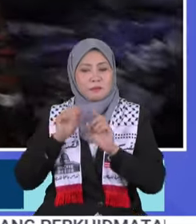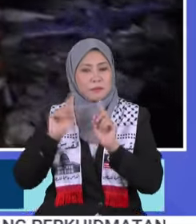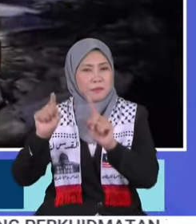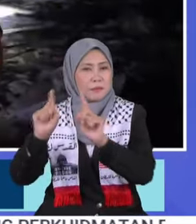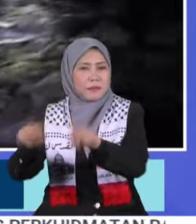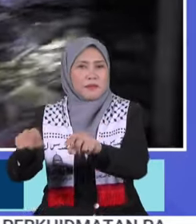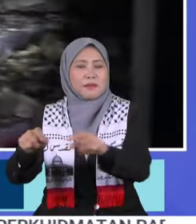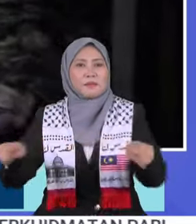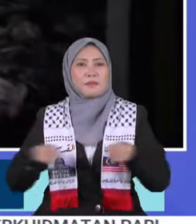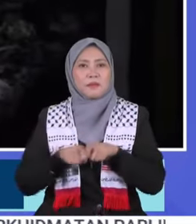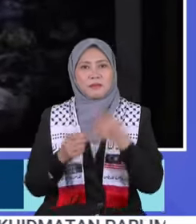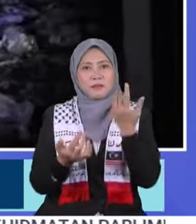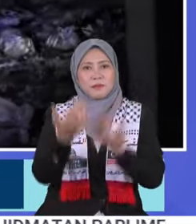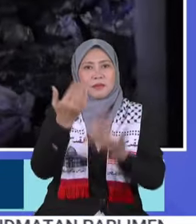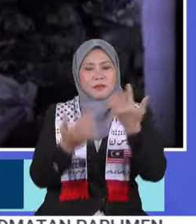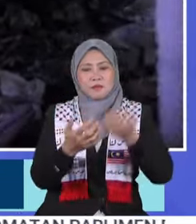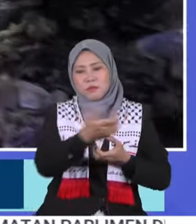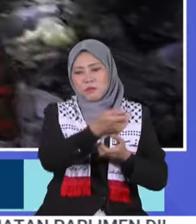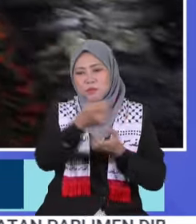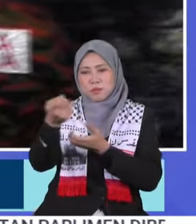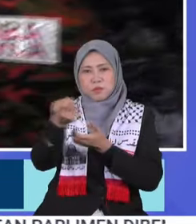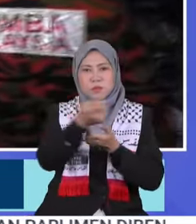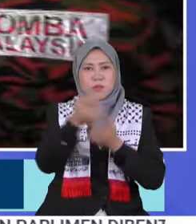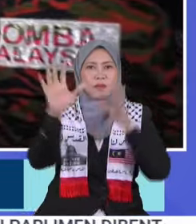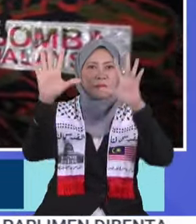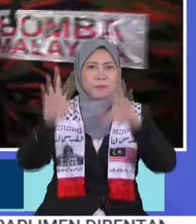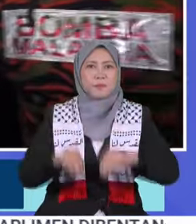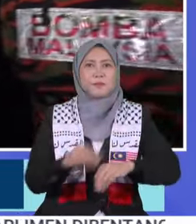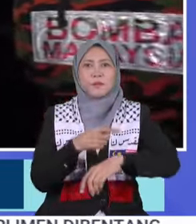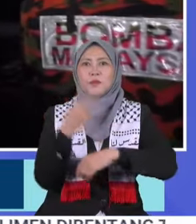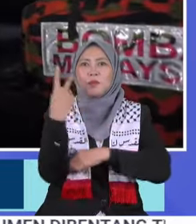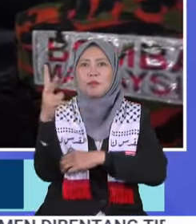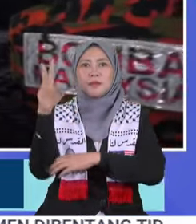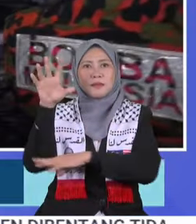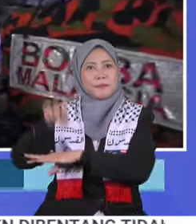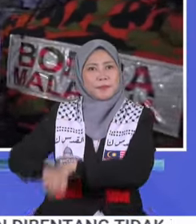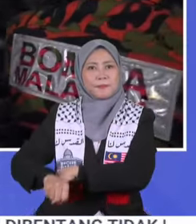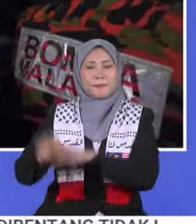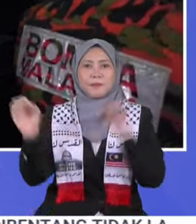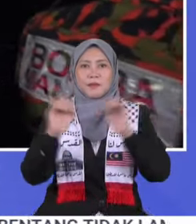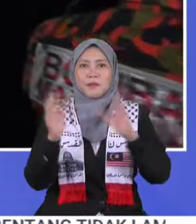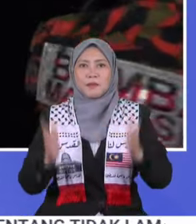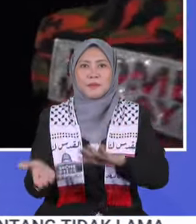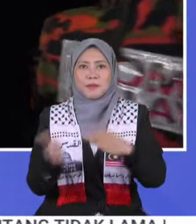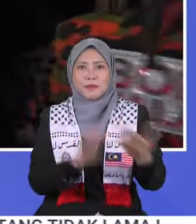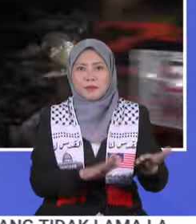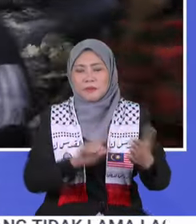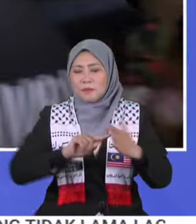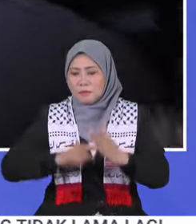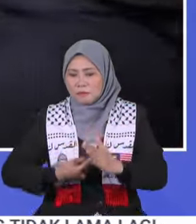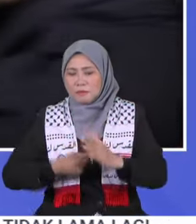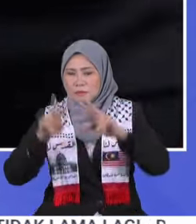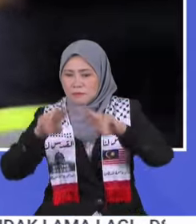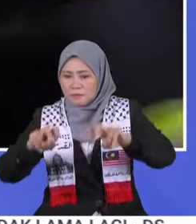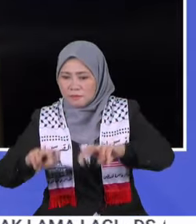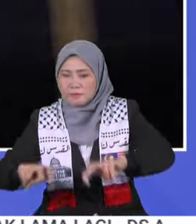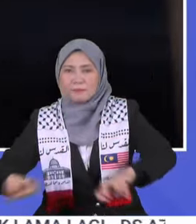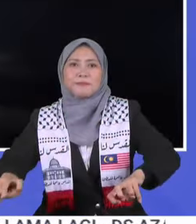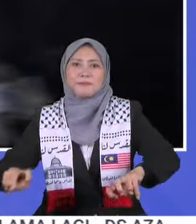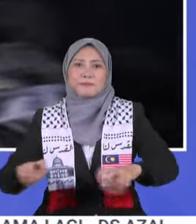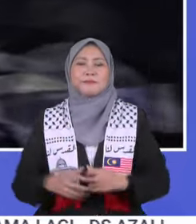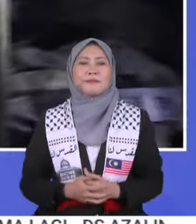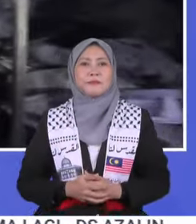lokasi. Kebakaran dipadam sepenuhnya pada pukul 12.30 tengah malam. Tiada mangsa terkorban dan punca kebakaran masih dalam